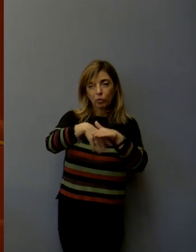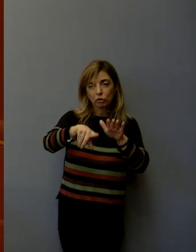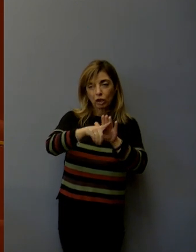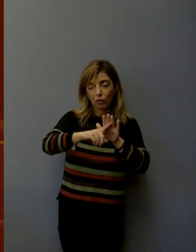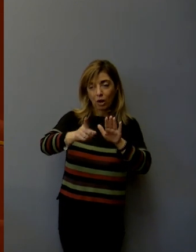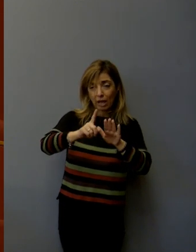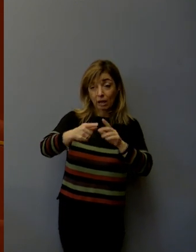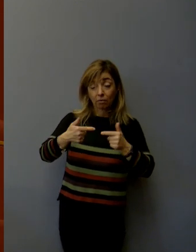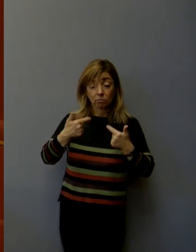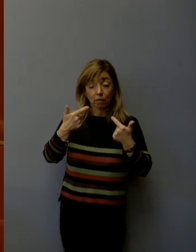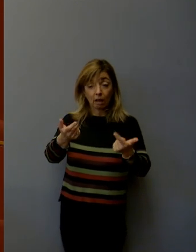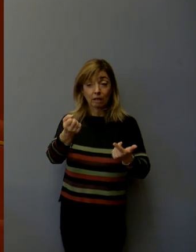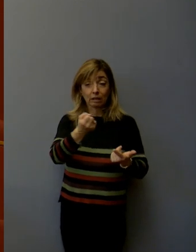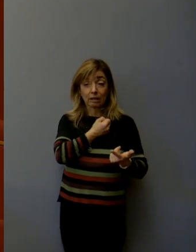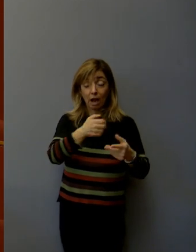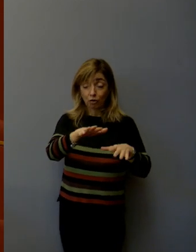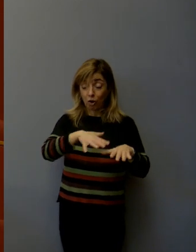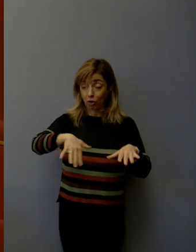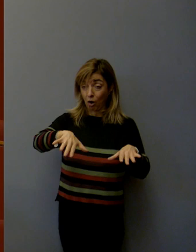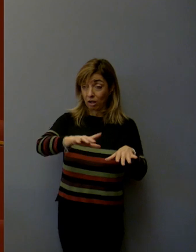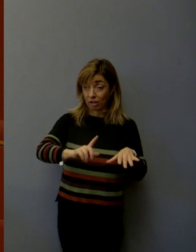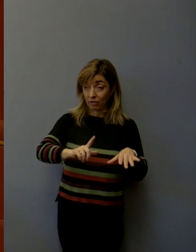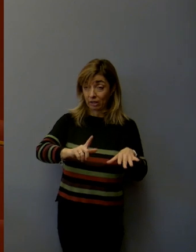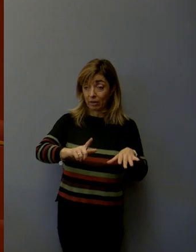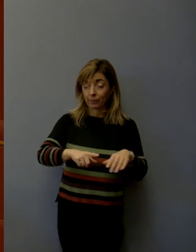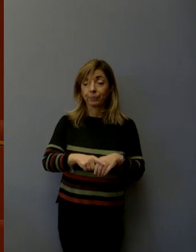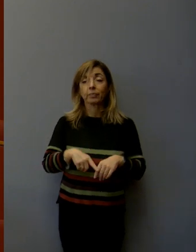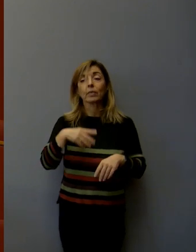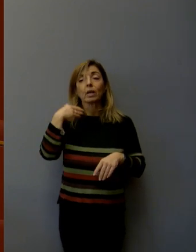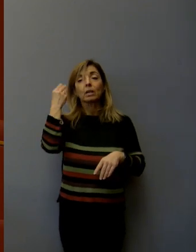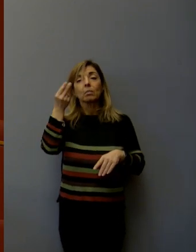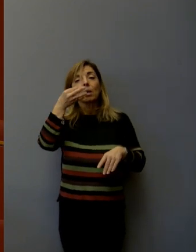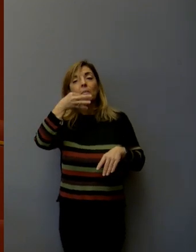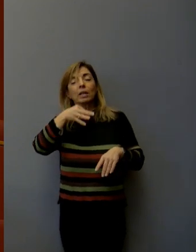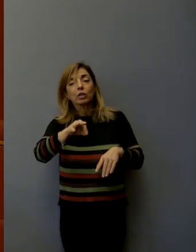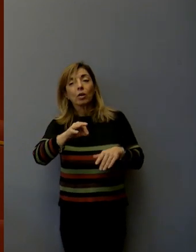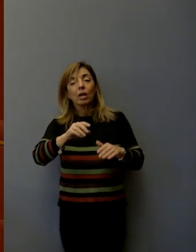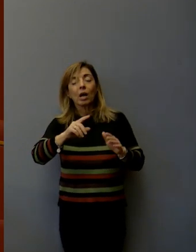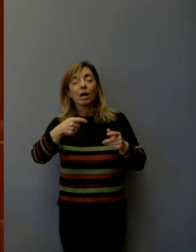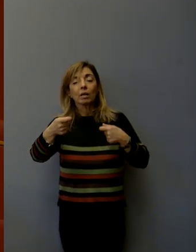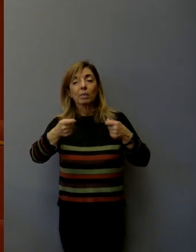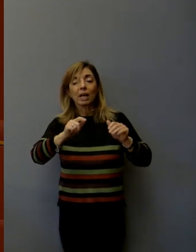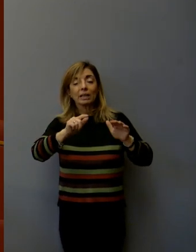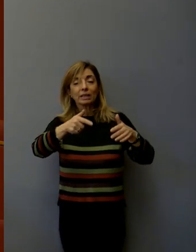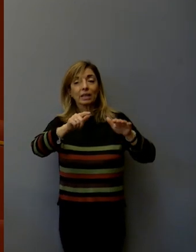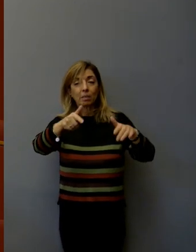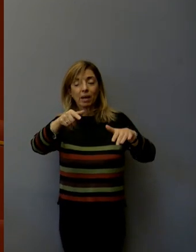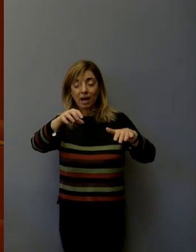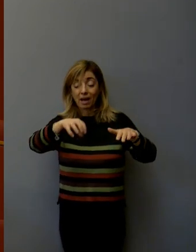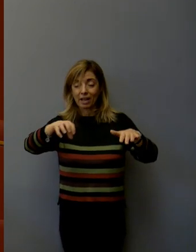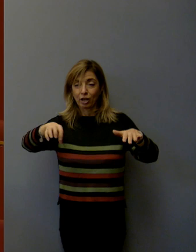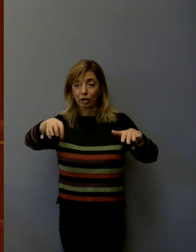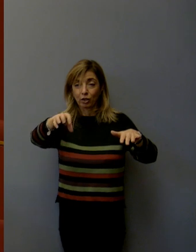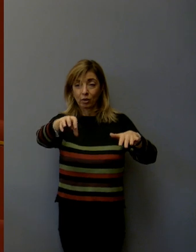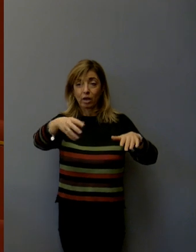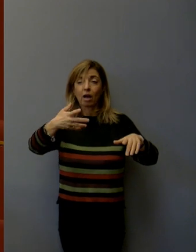di disagio per la collettività si pensa in particolare i mercati settimanali a quelli rionali spesso oggetto di